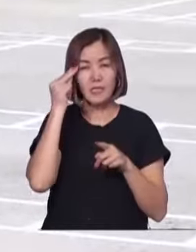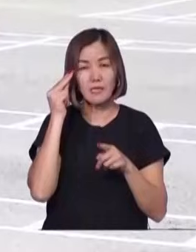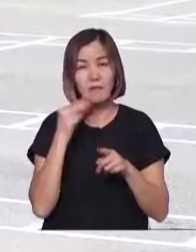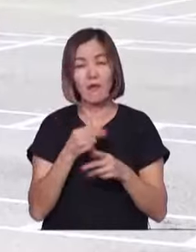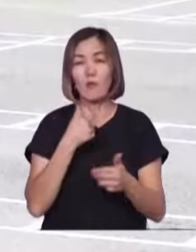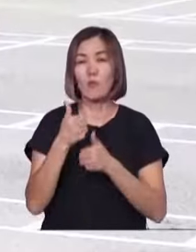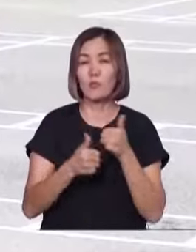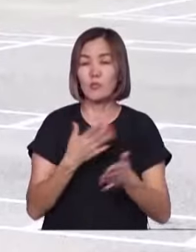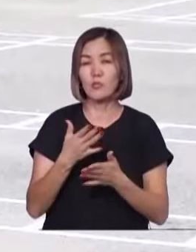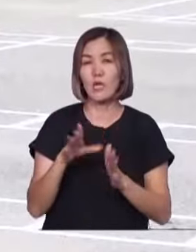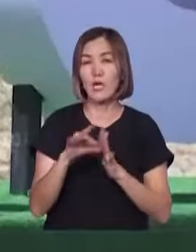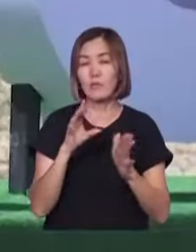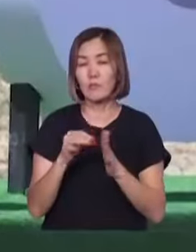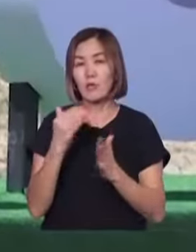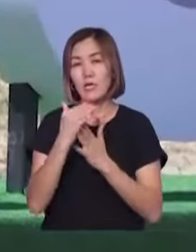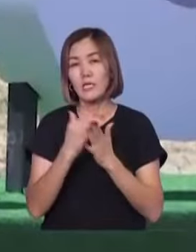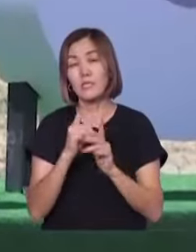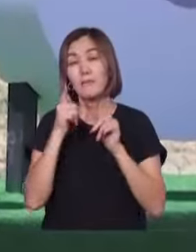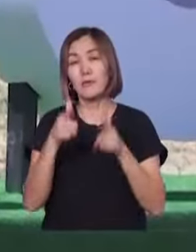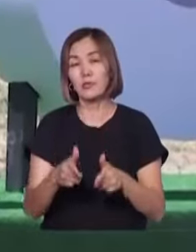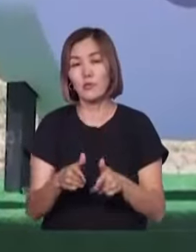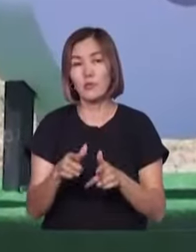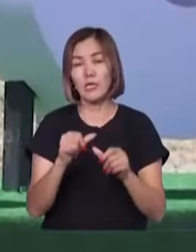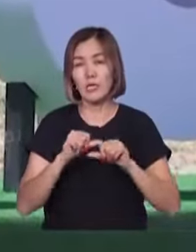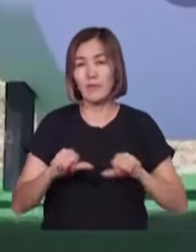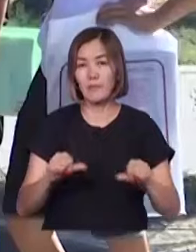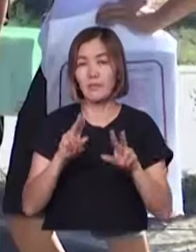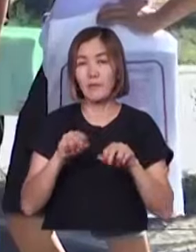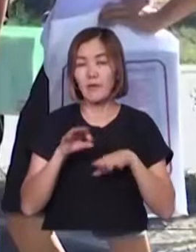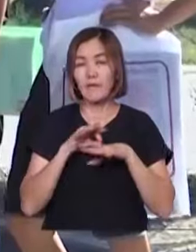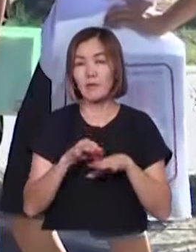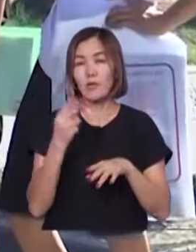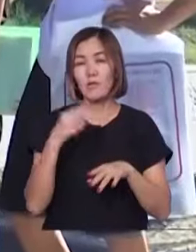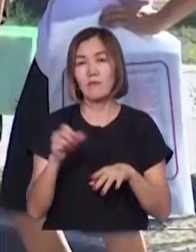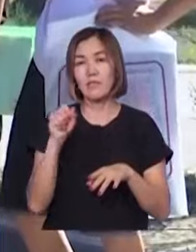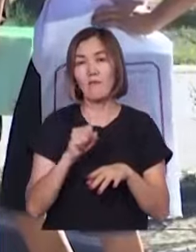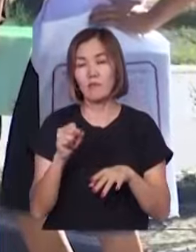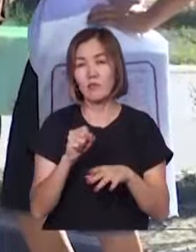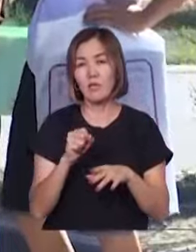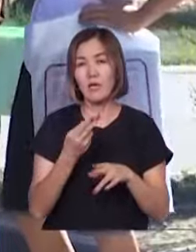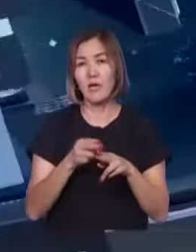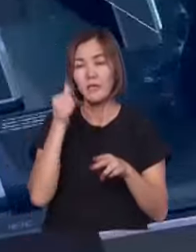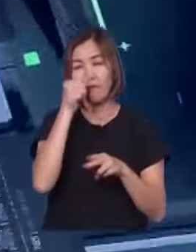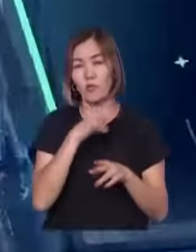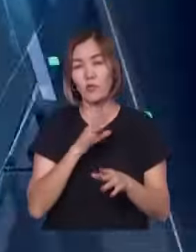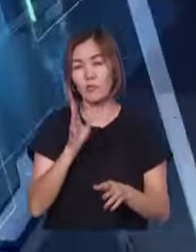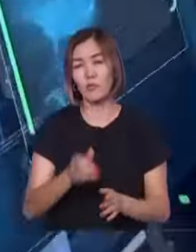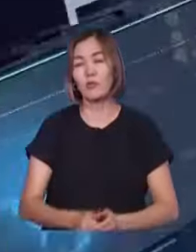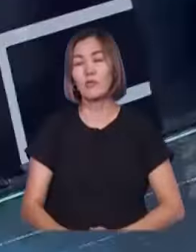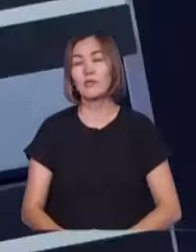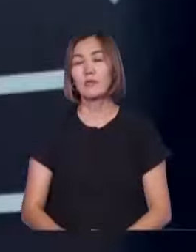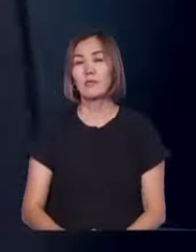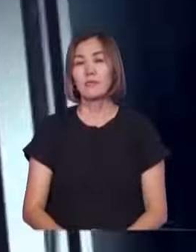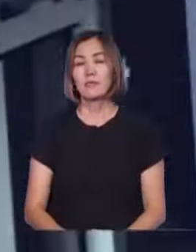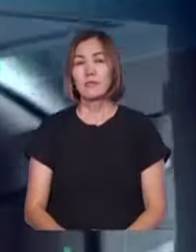конкурс на отбор с составлением рейтинга поступающих приёмная комиссия проведёт 20 августа этого года Жандос назы